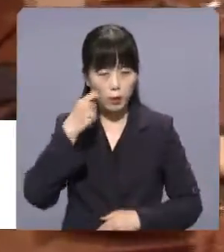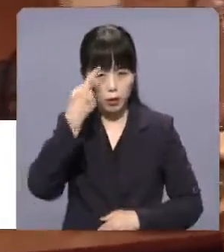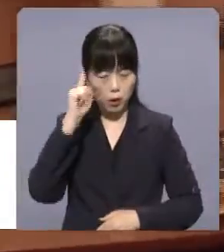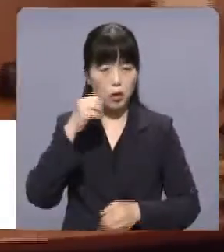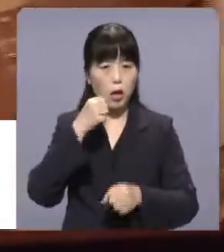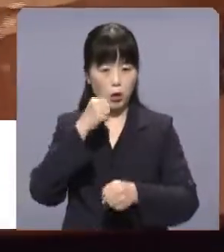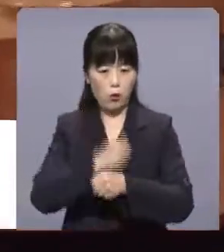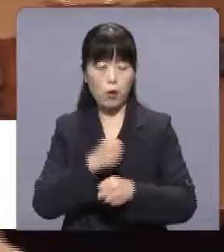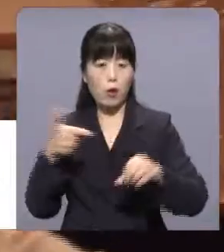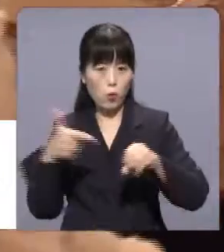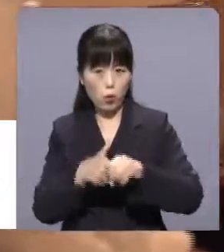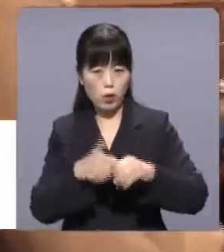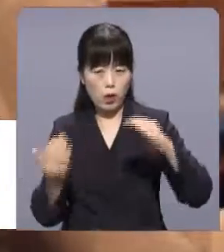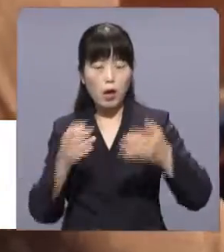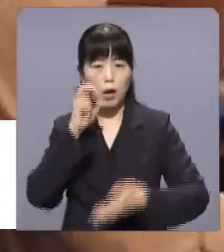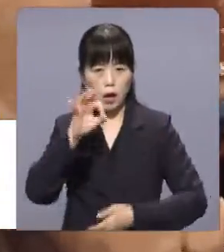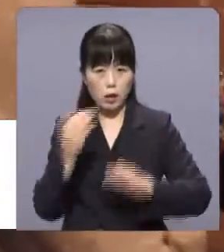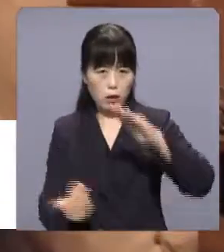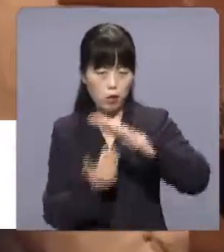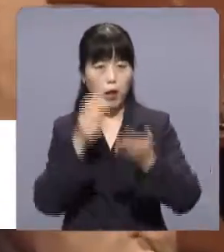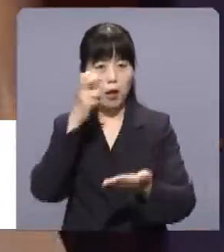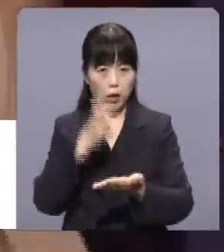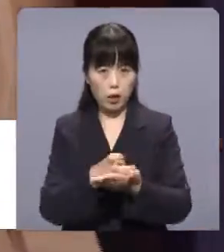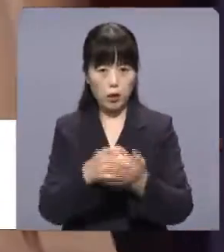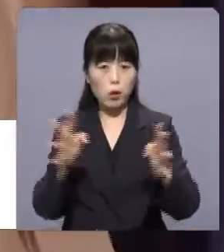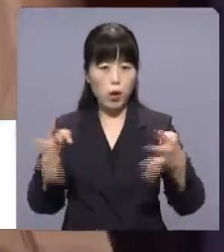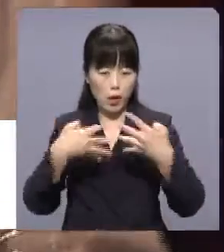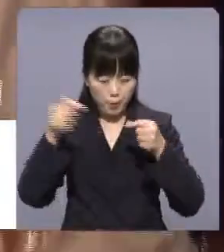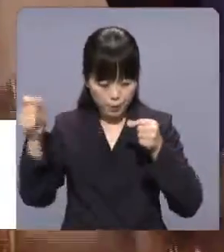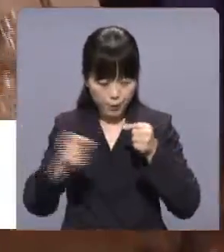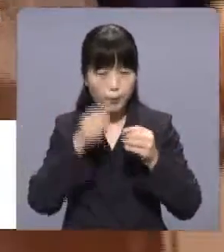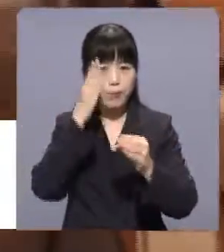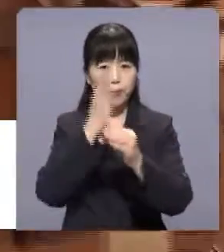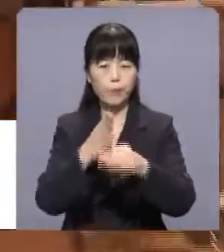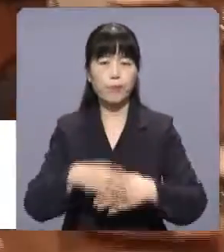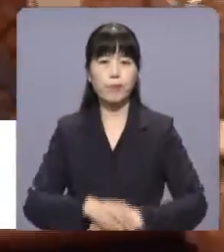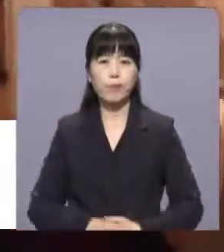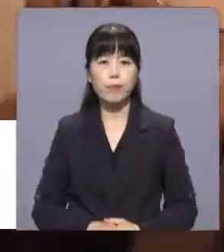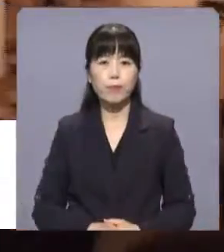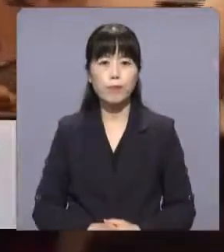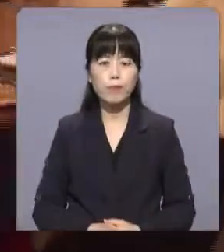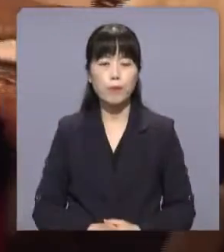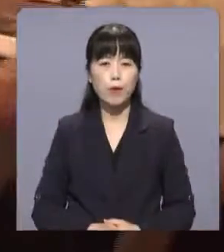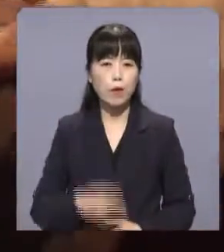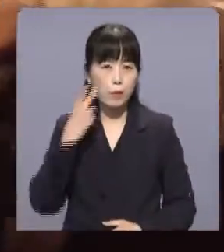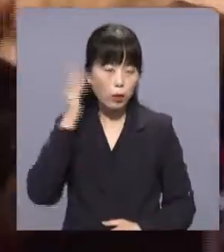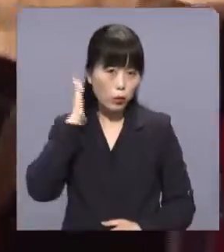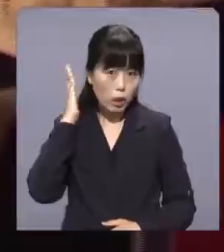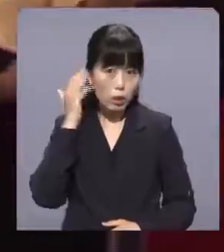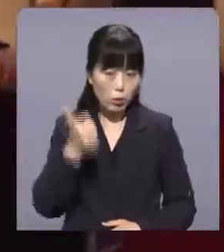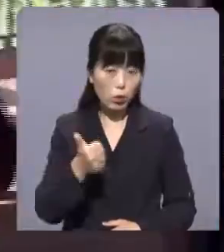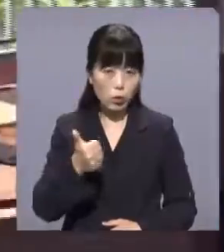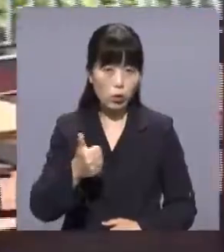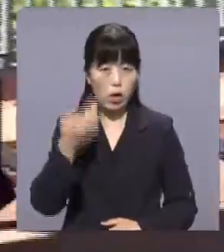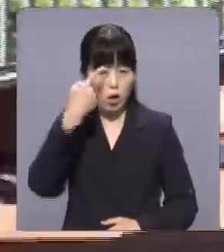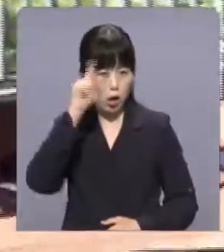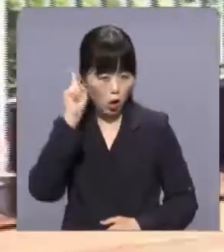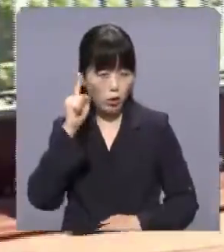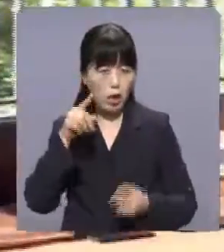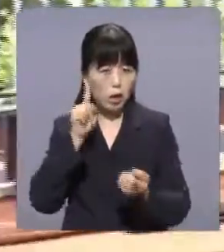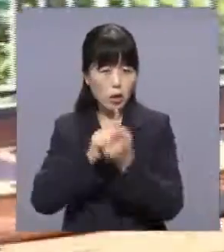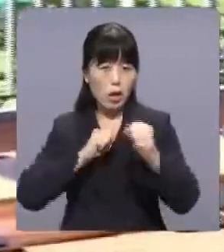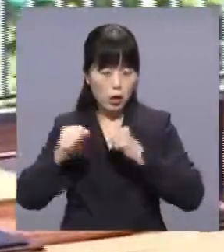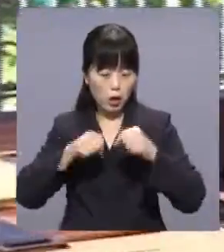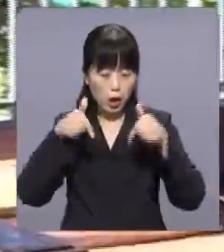원유에 가격 상한제를 도입하는 안도 합의 문턱에 가까워진 상황. 바이든 대통령은 특히 러시아에